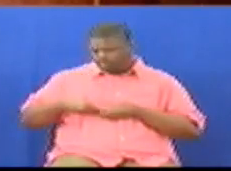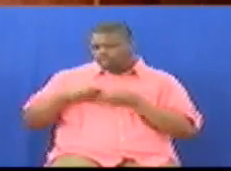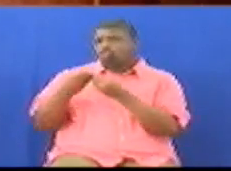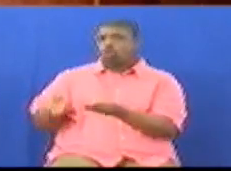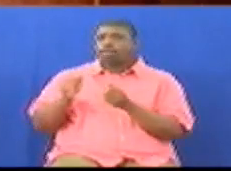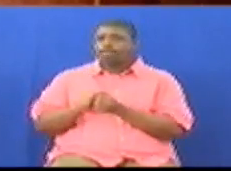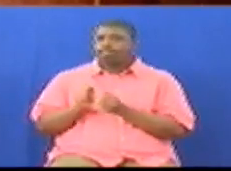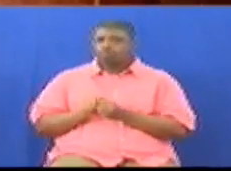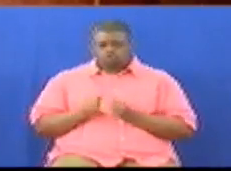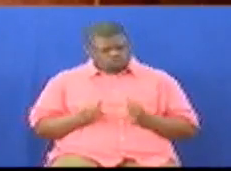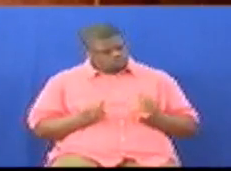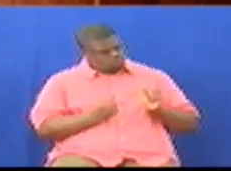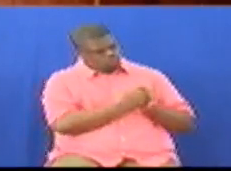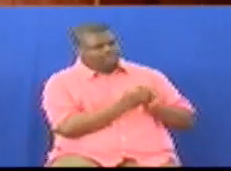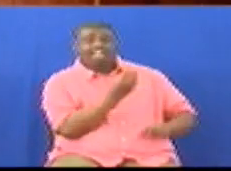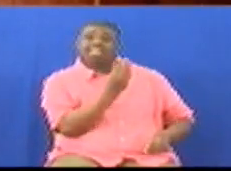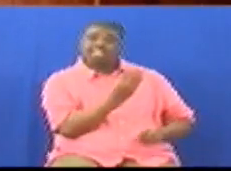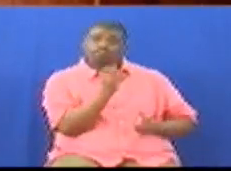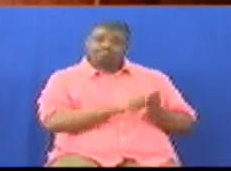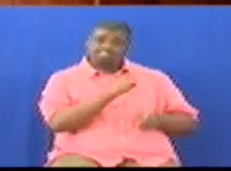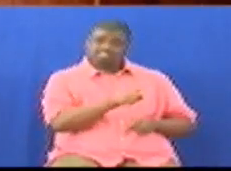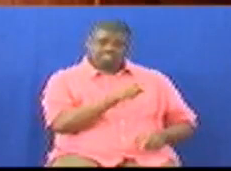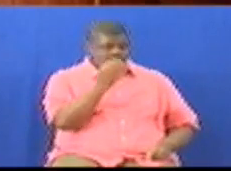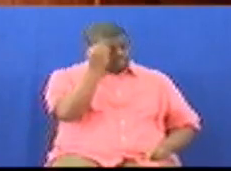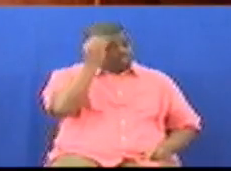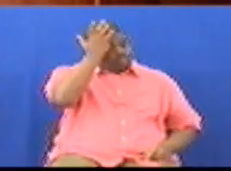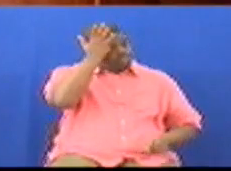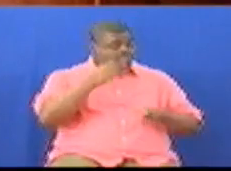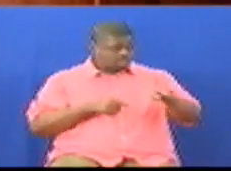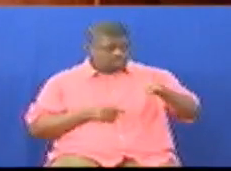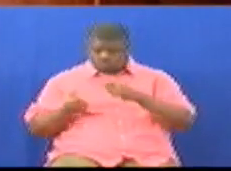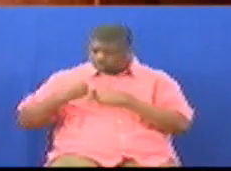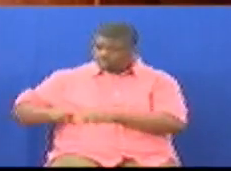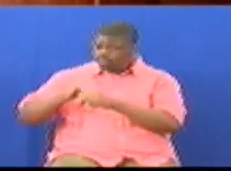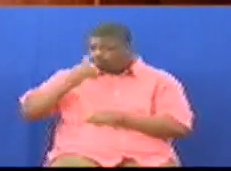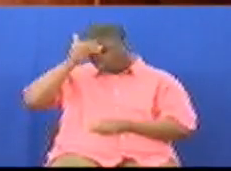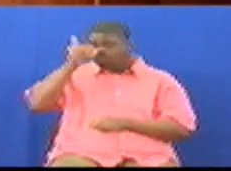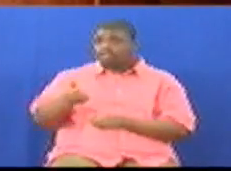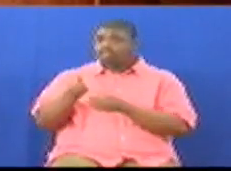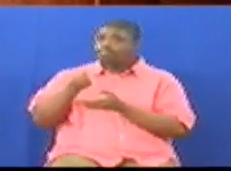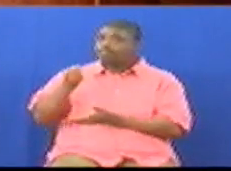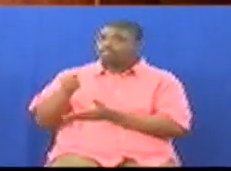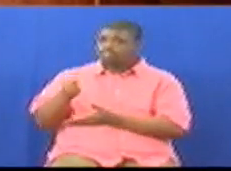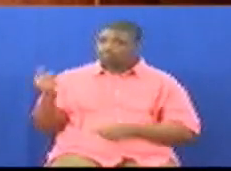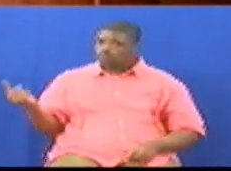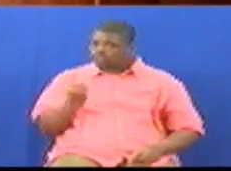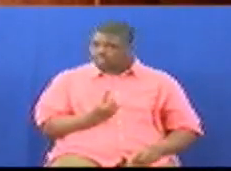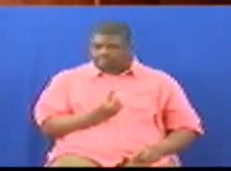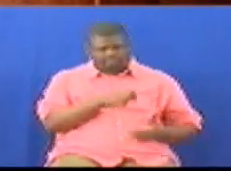mambo 14 ili ofisi hii iweze pia kuzingatia katika kutekeleza vipaumbele vya bajeti kwa lengo la kuleta ufanisi na